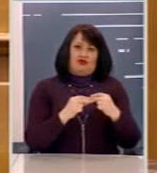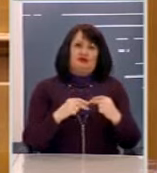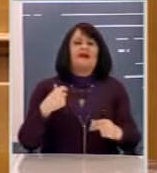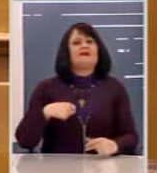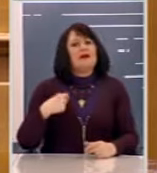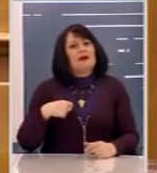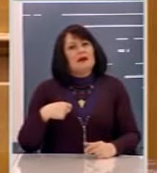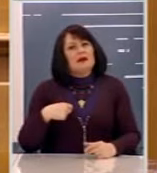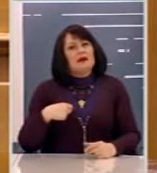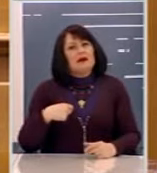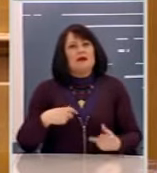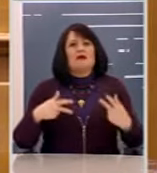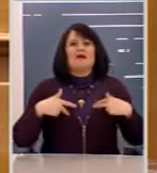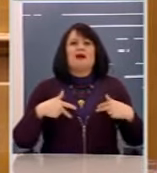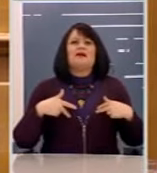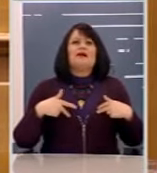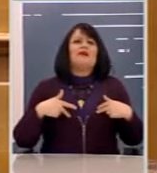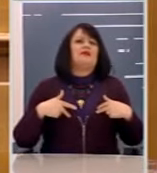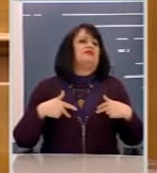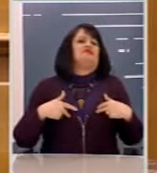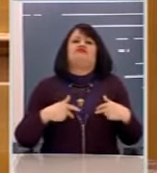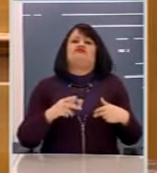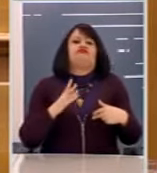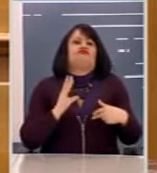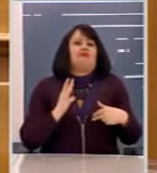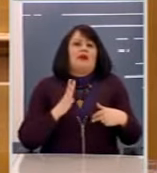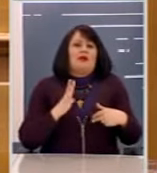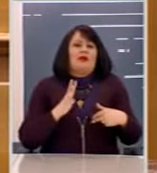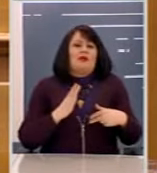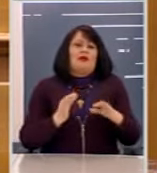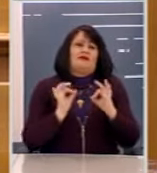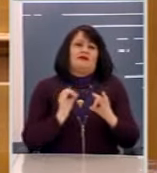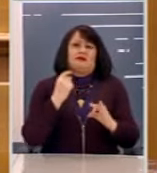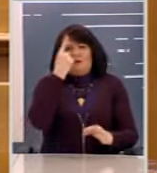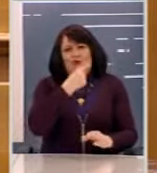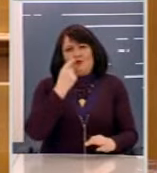στελεχών, κρατικών λειτουργών και φυσικά πολιτικών προσώπων.